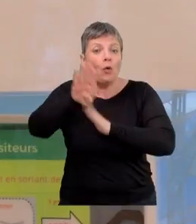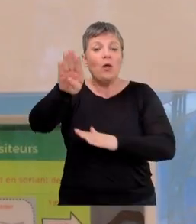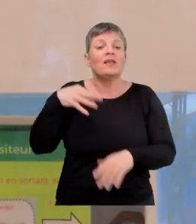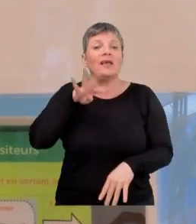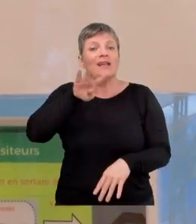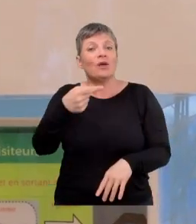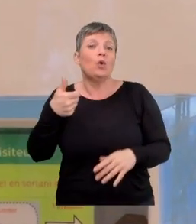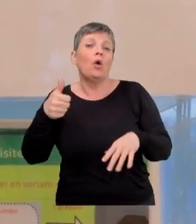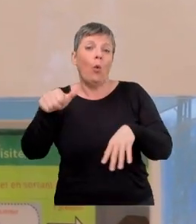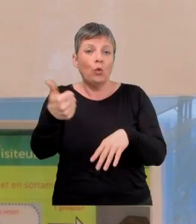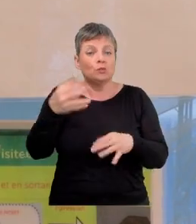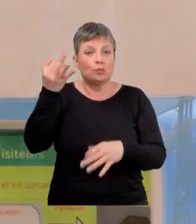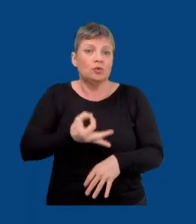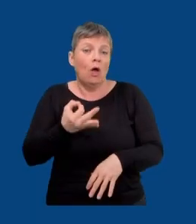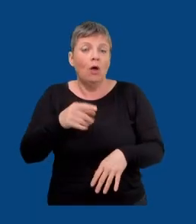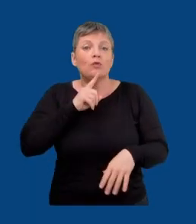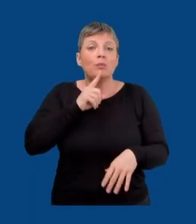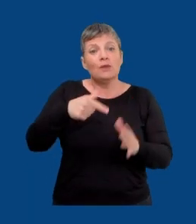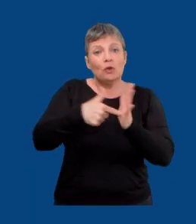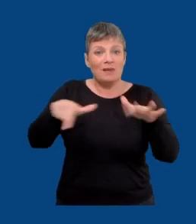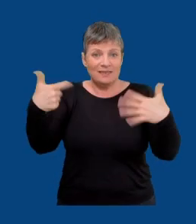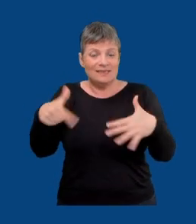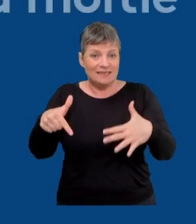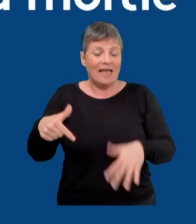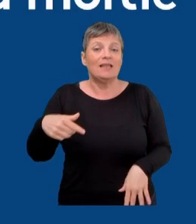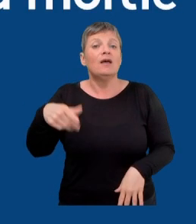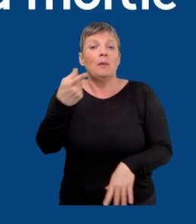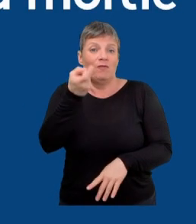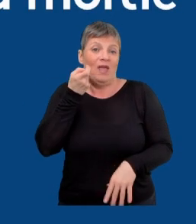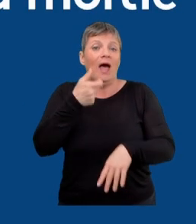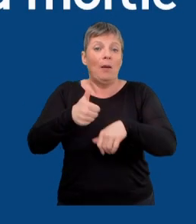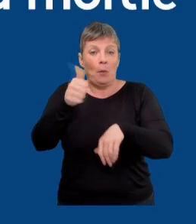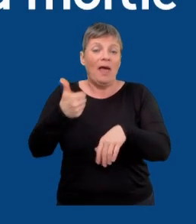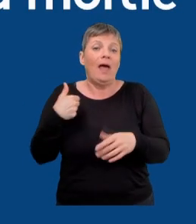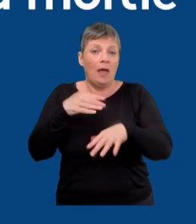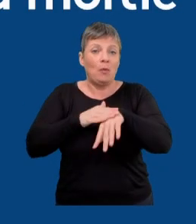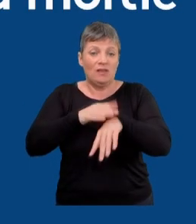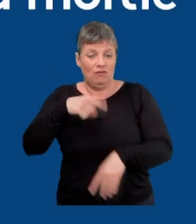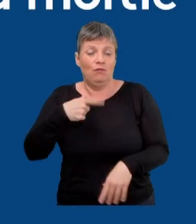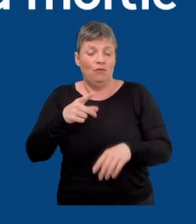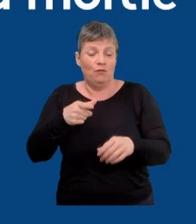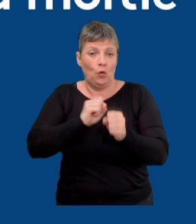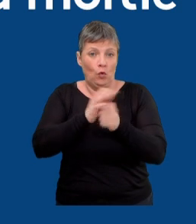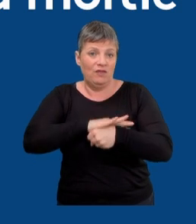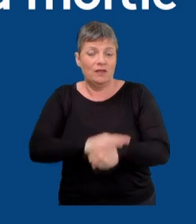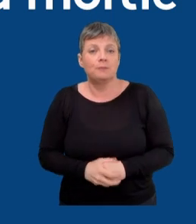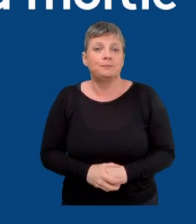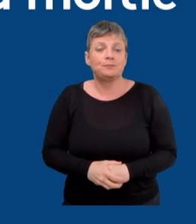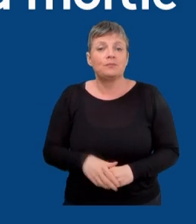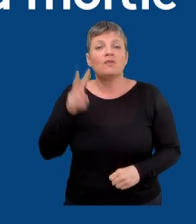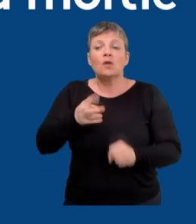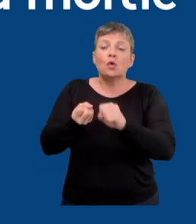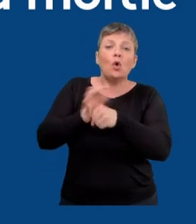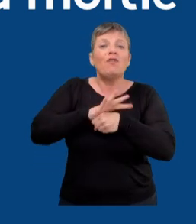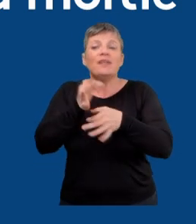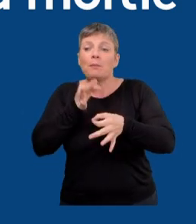2012-2017. En cause, le Covid. La proportion de patients infectés est supérieure à celle d'il y a 5 ans. Mais les infections Covid